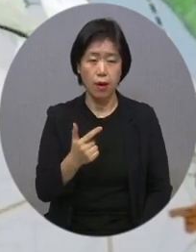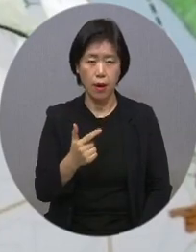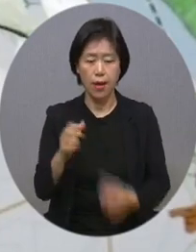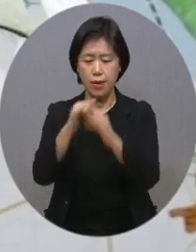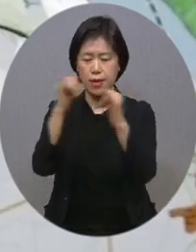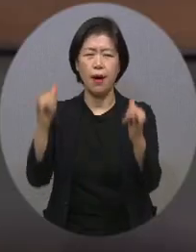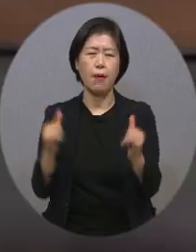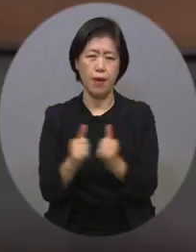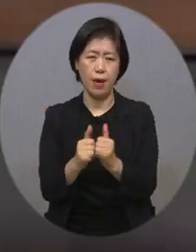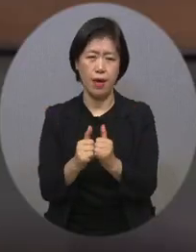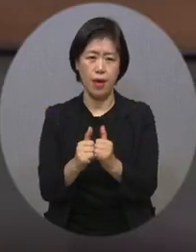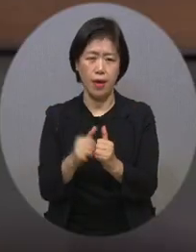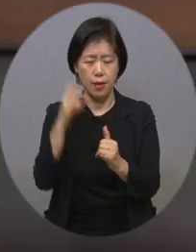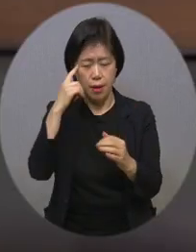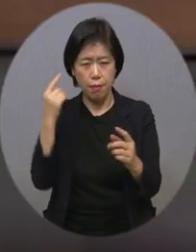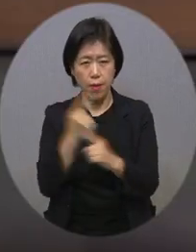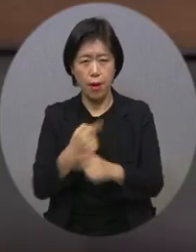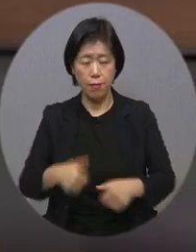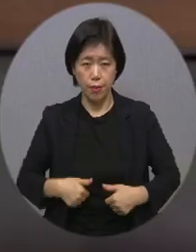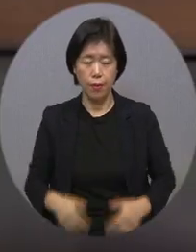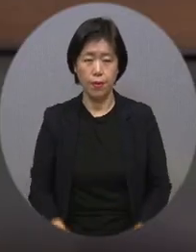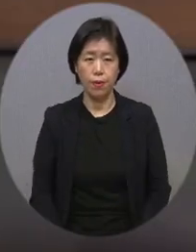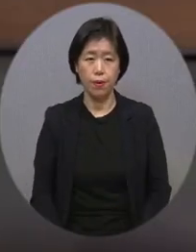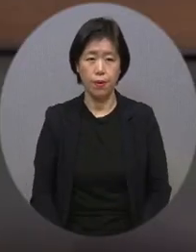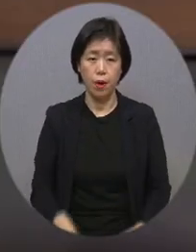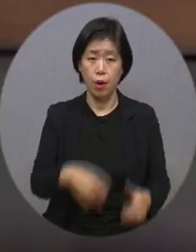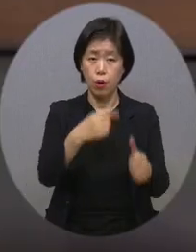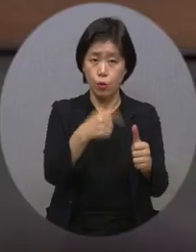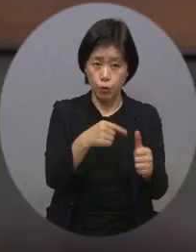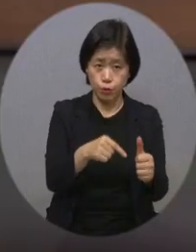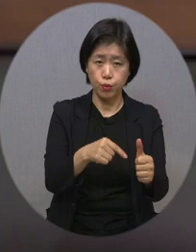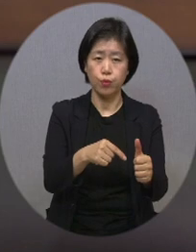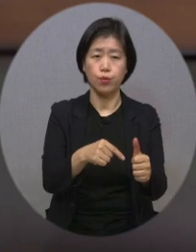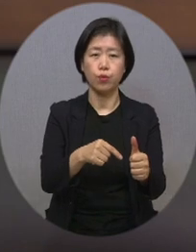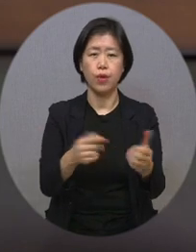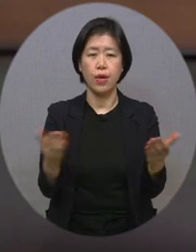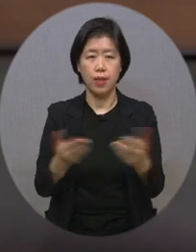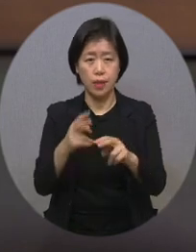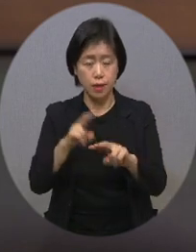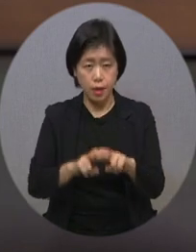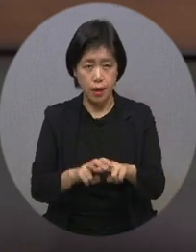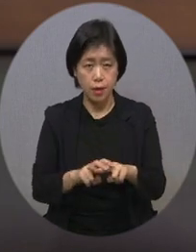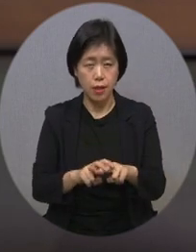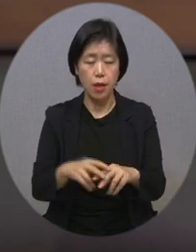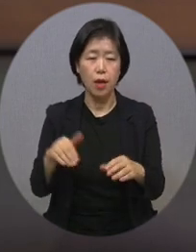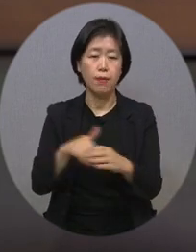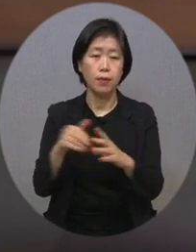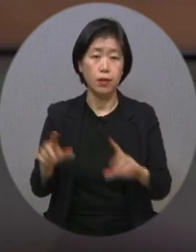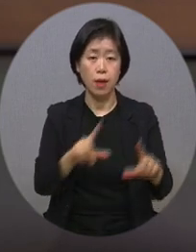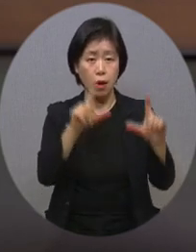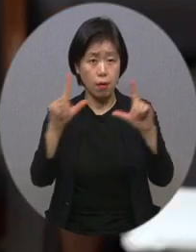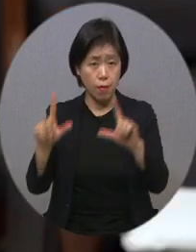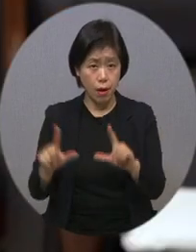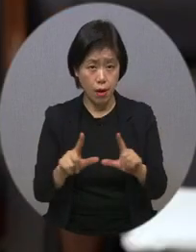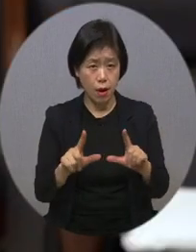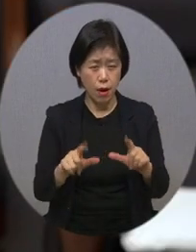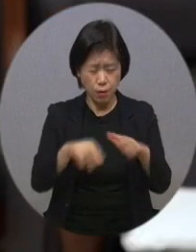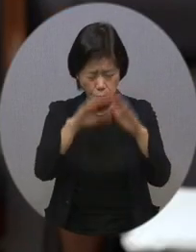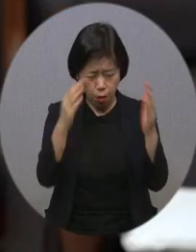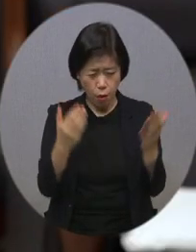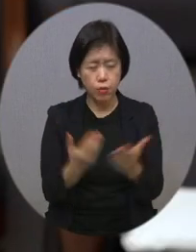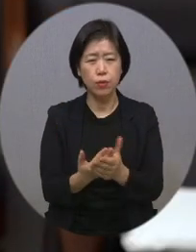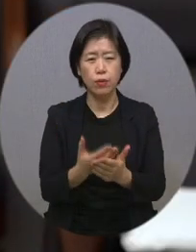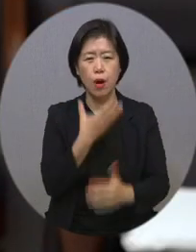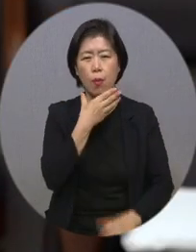네. 거기에서 일자리도 복지고 교육도 복지고 뭐 우리 문화생활도 복지고 뭐 다